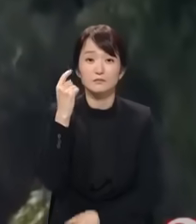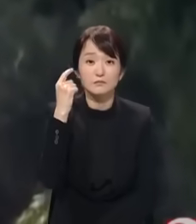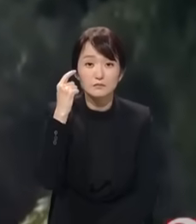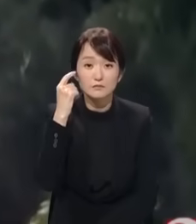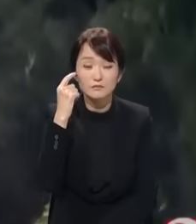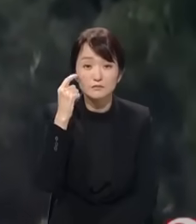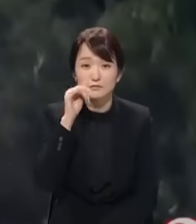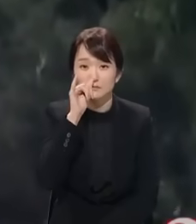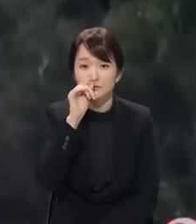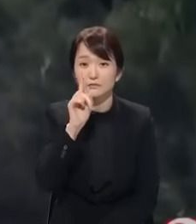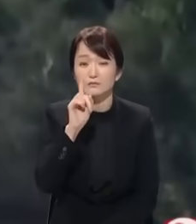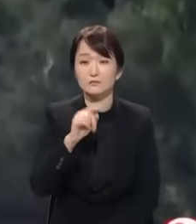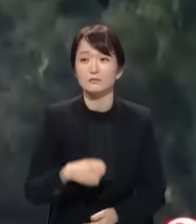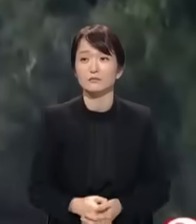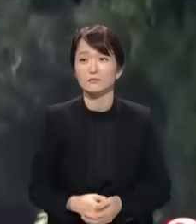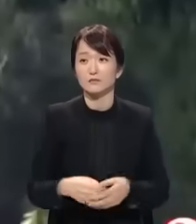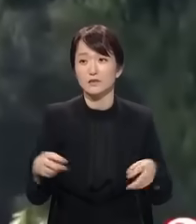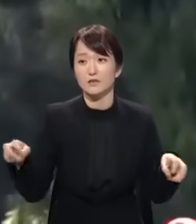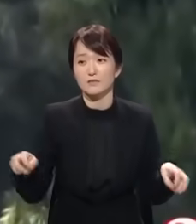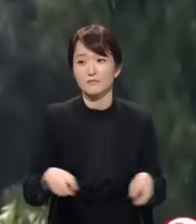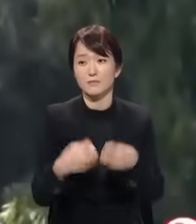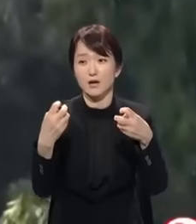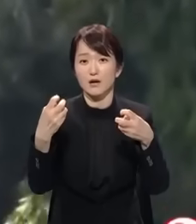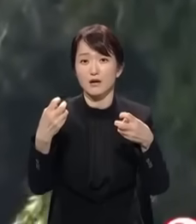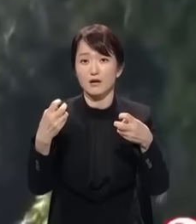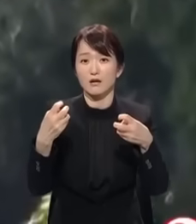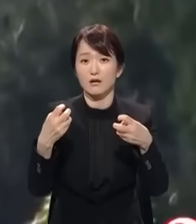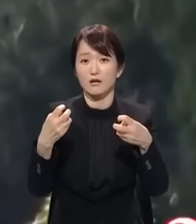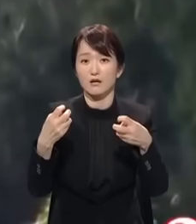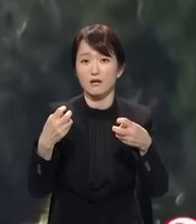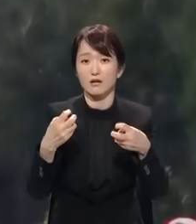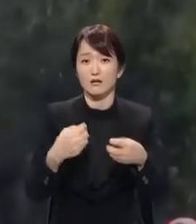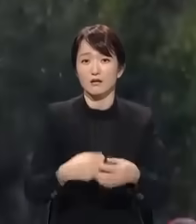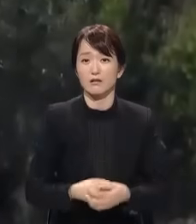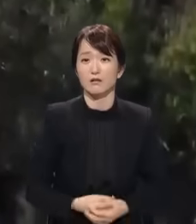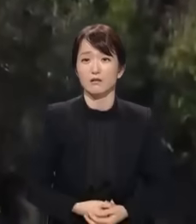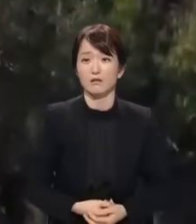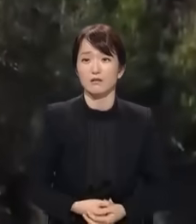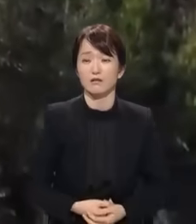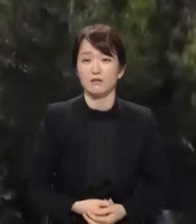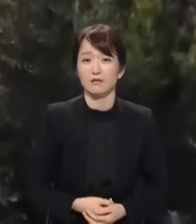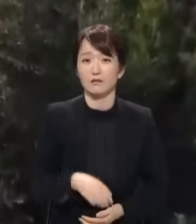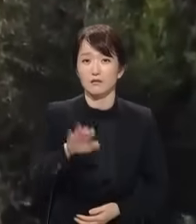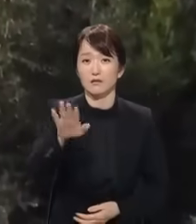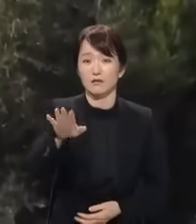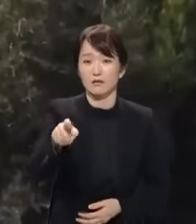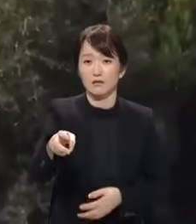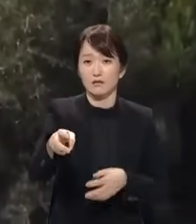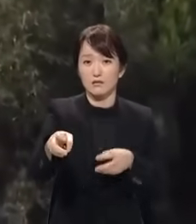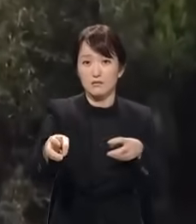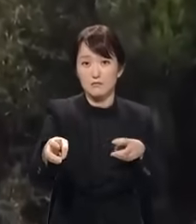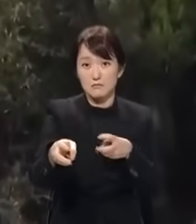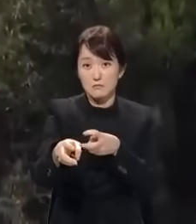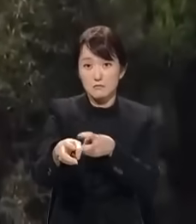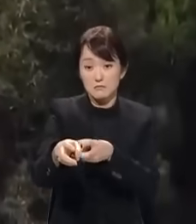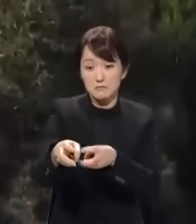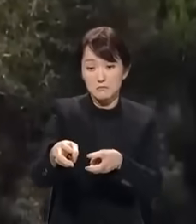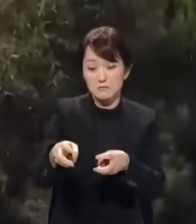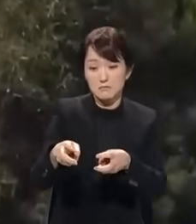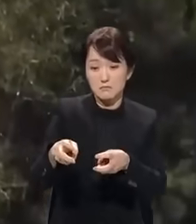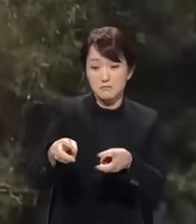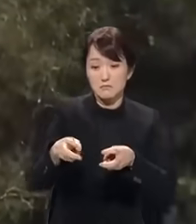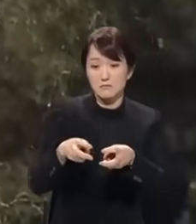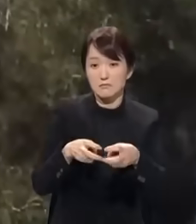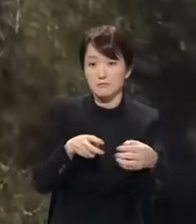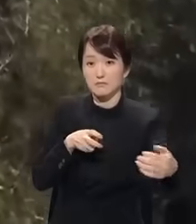여성의 소식이 들려왔는데요. 바로 사고 현장이었습니다. 이거 설마. 앞차를 추월하려다가 그만 반대편 차량과